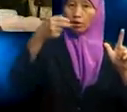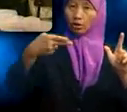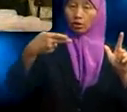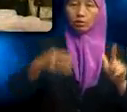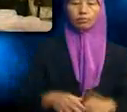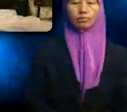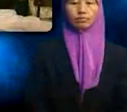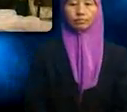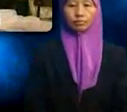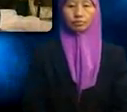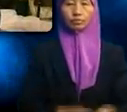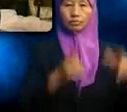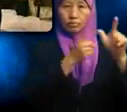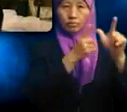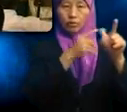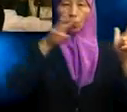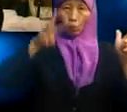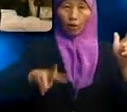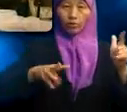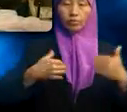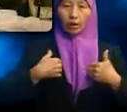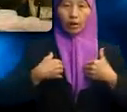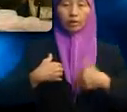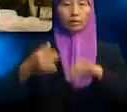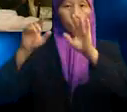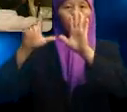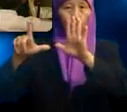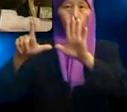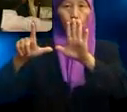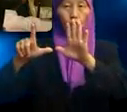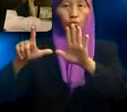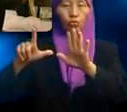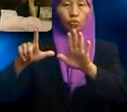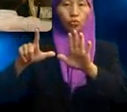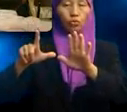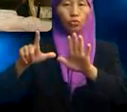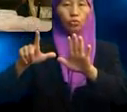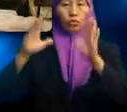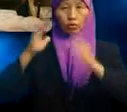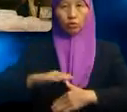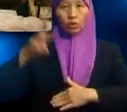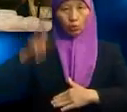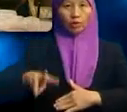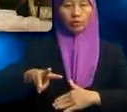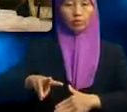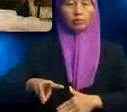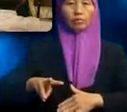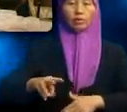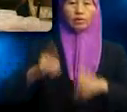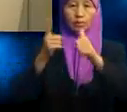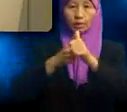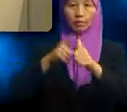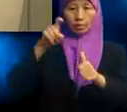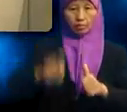solat Jumaat. Ada 7 perkara yang menjadi syarat wajib, iaitu yang pertama ialah